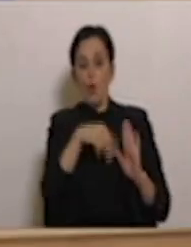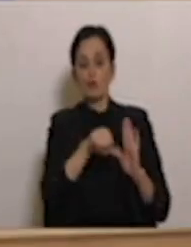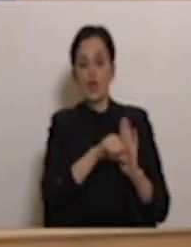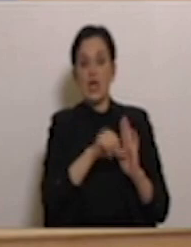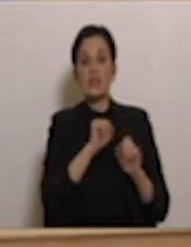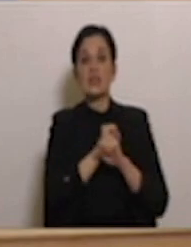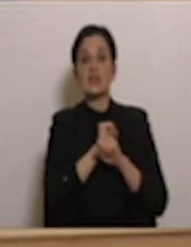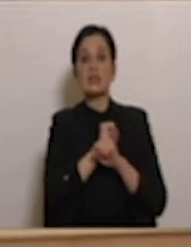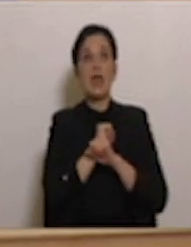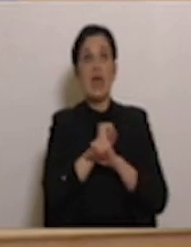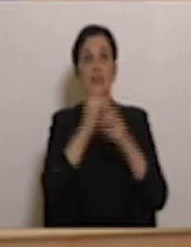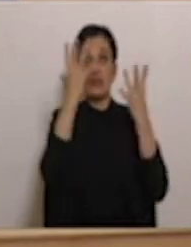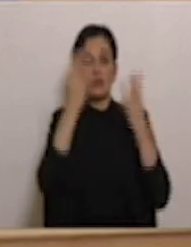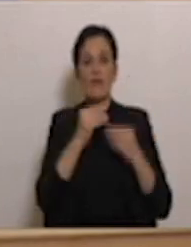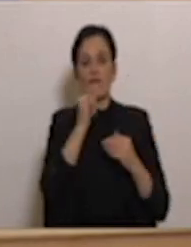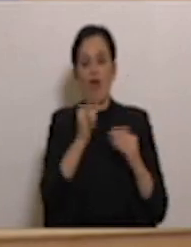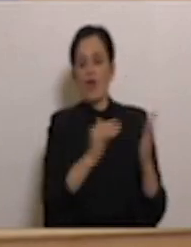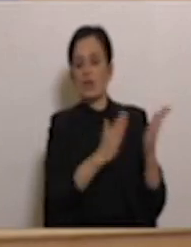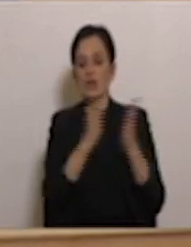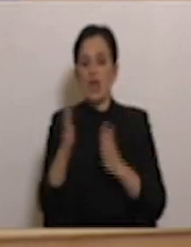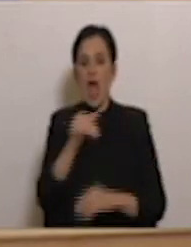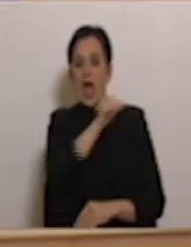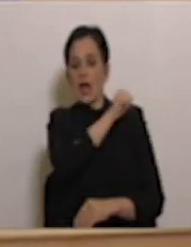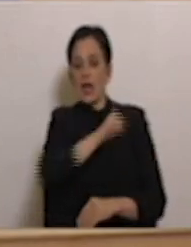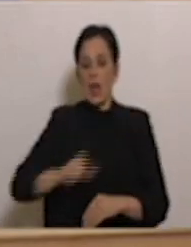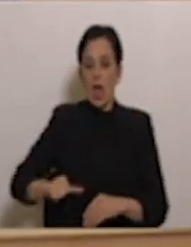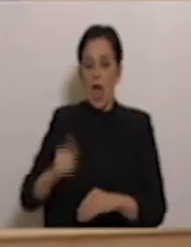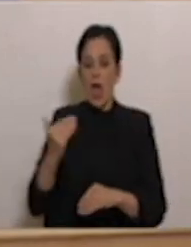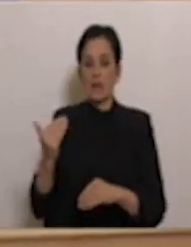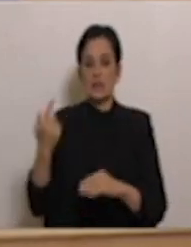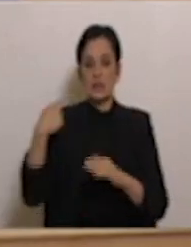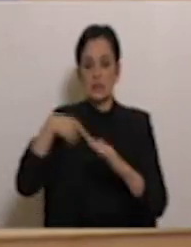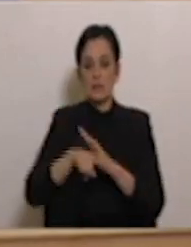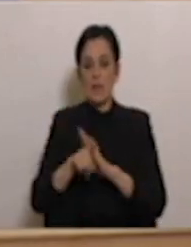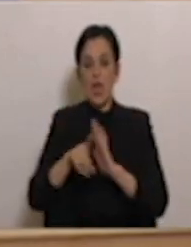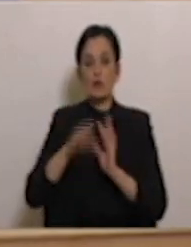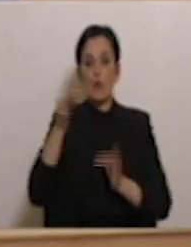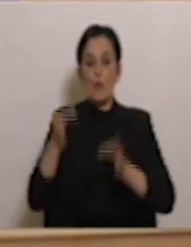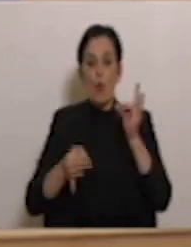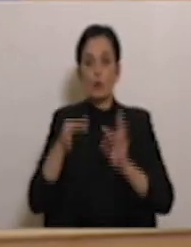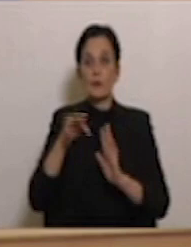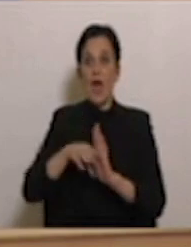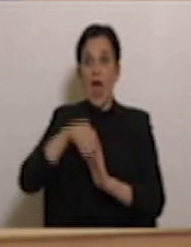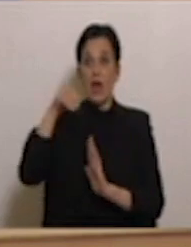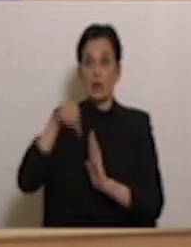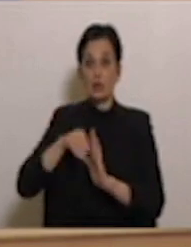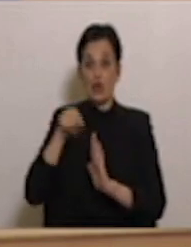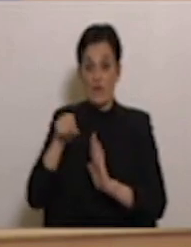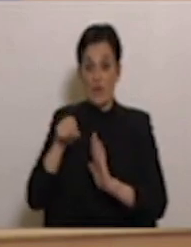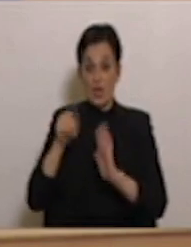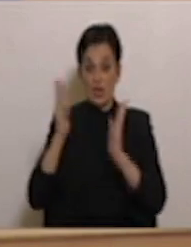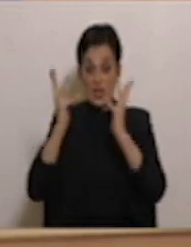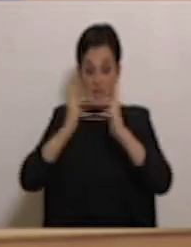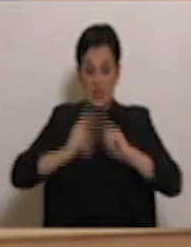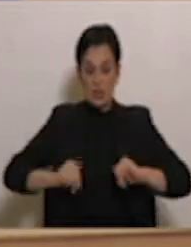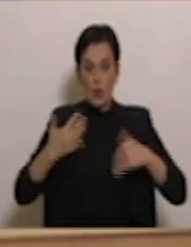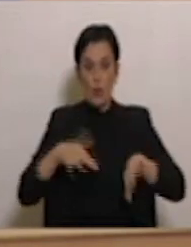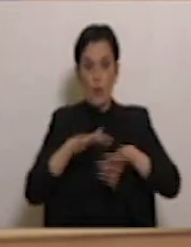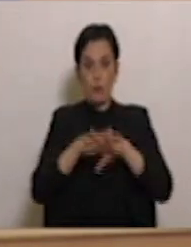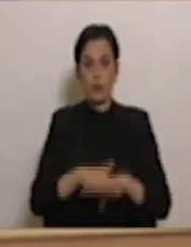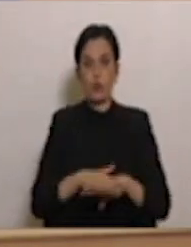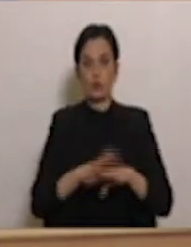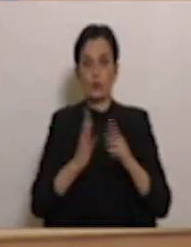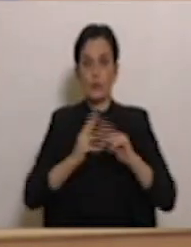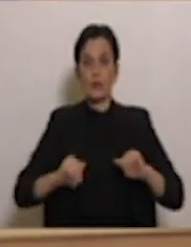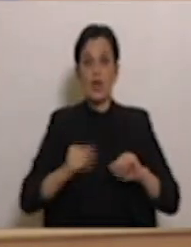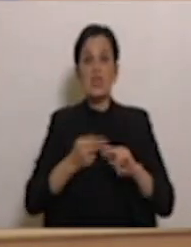დასვენების დღეს კლანის მიერ დანიშნული მოსამართლების არჩევას. აი აქედან ინგრევა ფუნდამენტი, იმიტომ არ